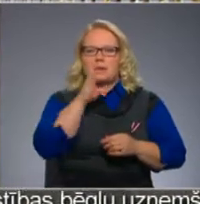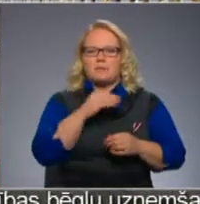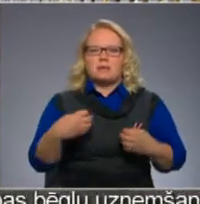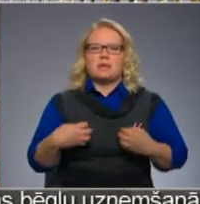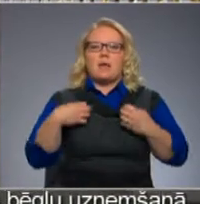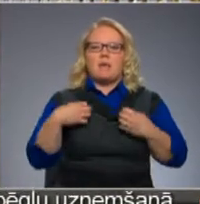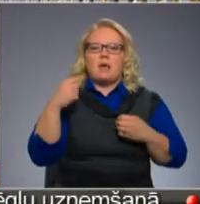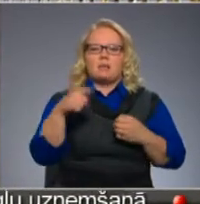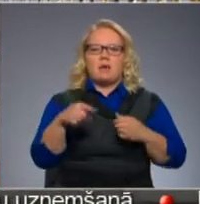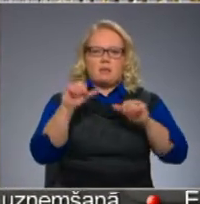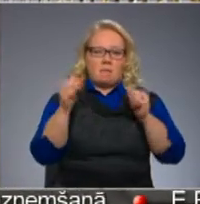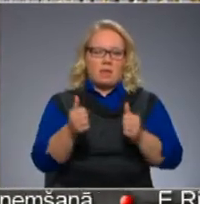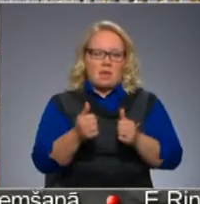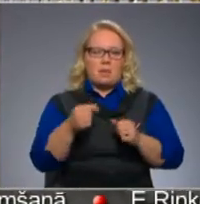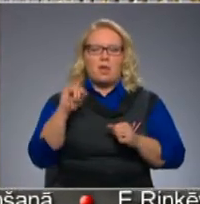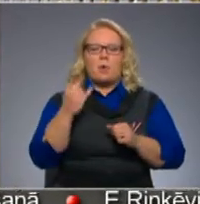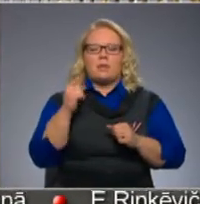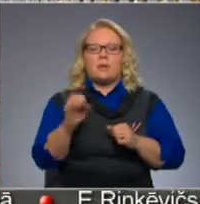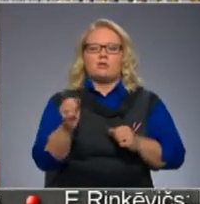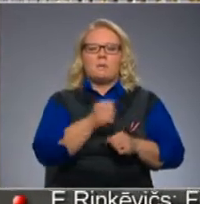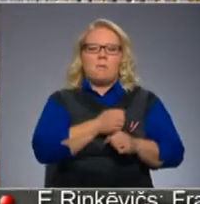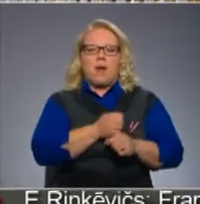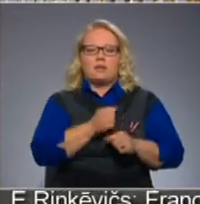iebiedēt ar šādiem paņēmieniem, jo tieši bailes un